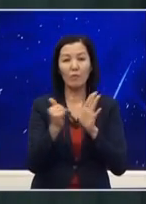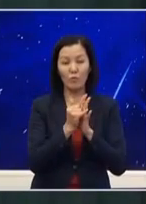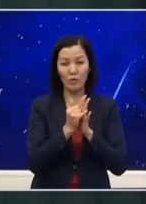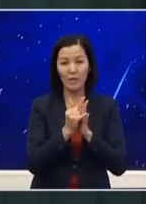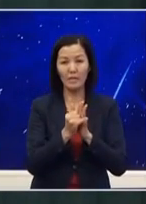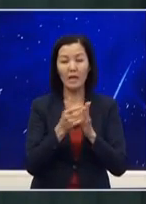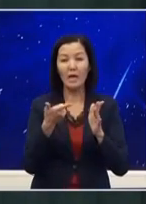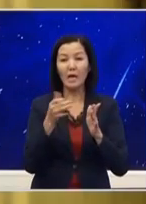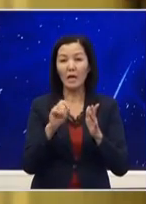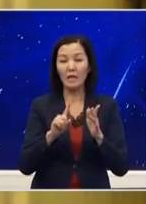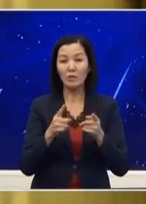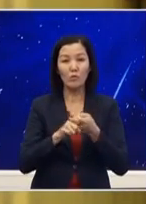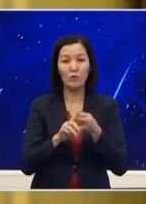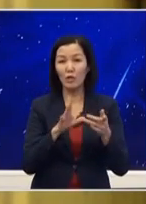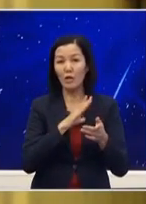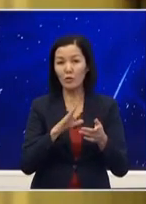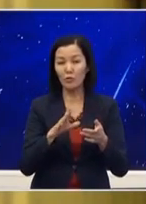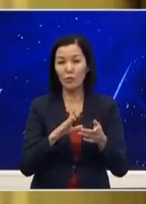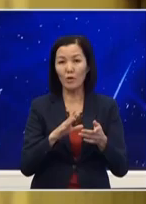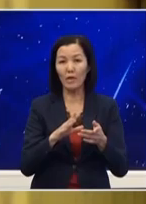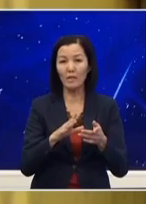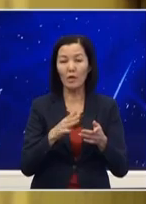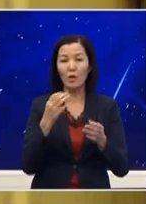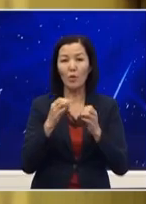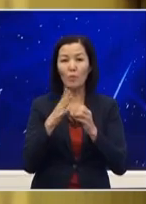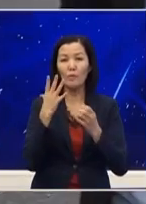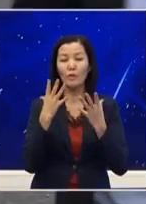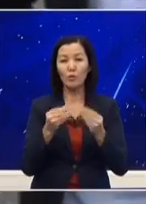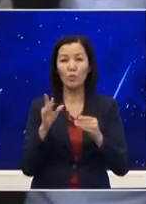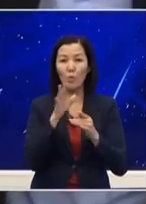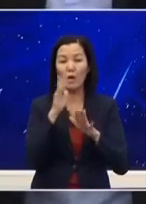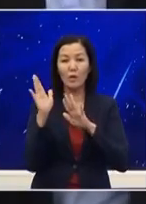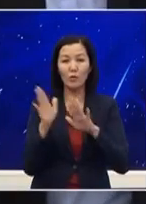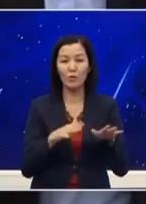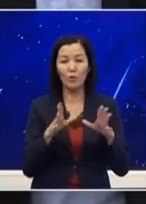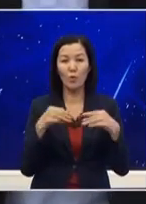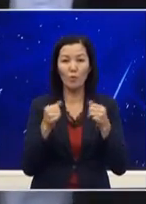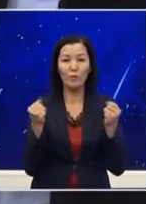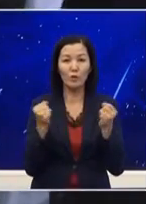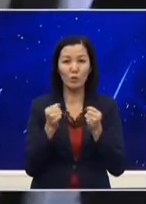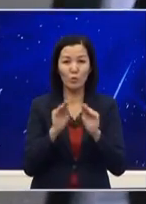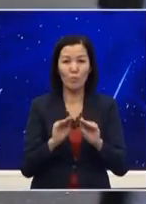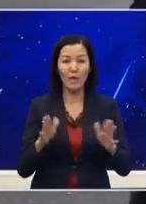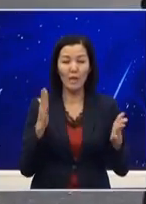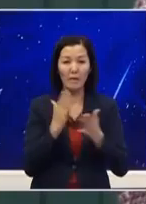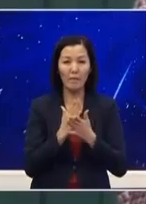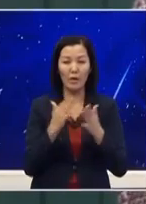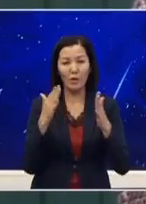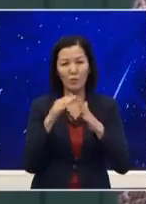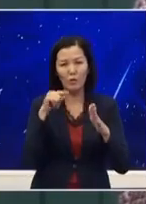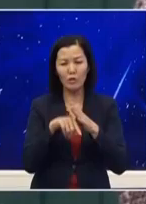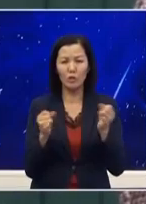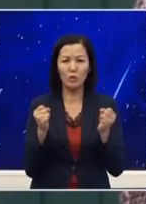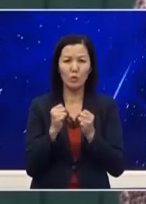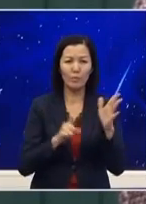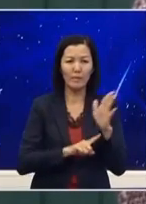қосып береміз, міне қосып береміз дегене жартай өтіпті. Күн болса суық, үйде балашаға немере бар. Суық үйде отырамыз ба? Амалым